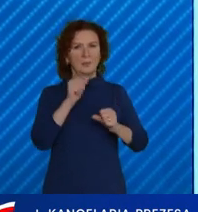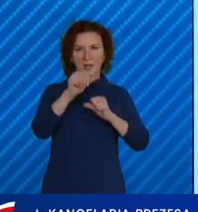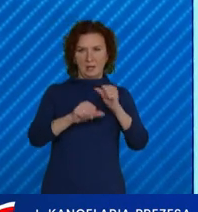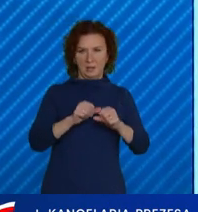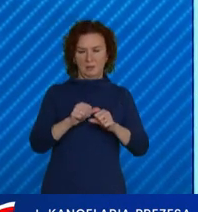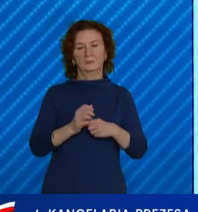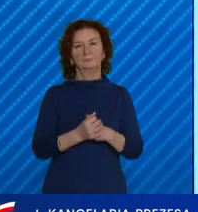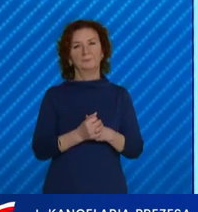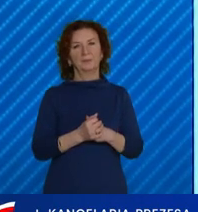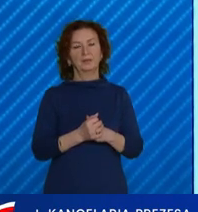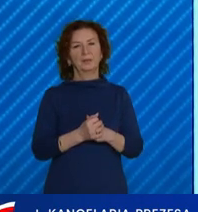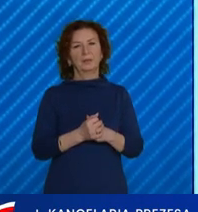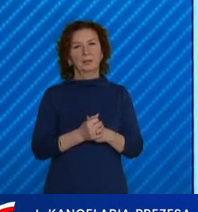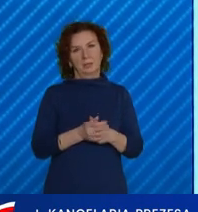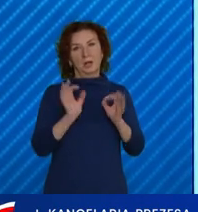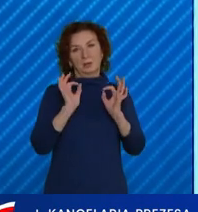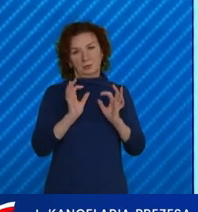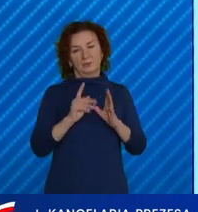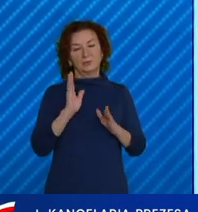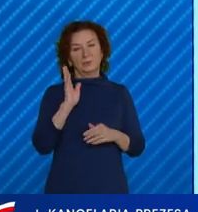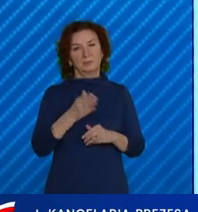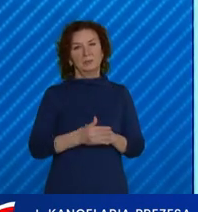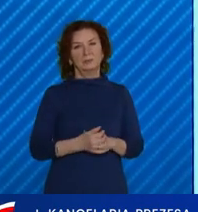konkretnych latach. I oczywiście będziemy...